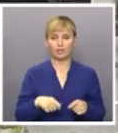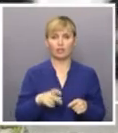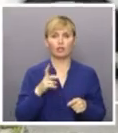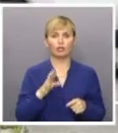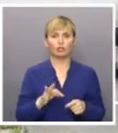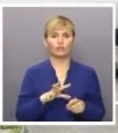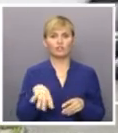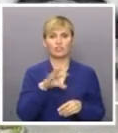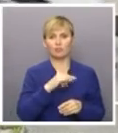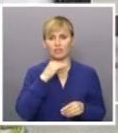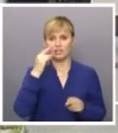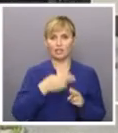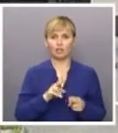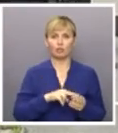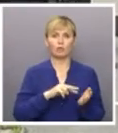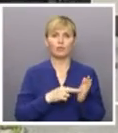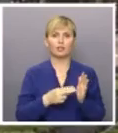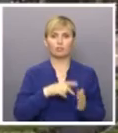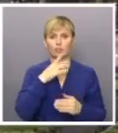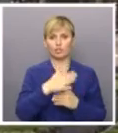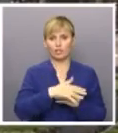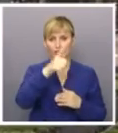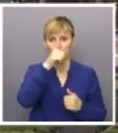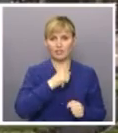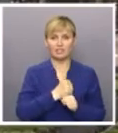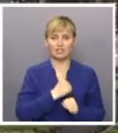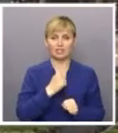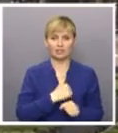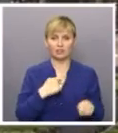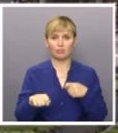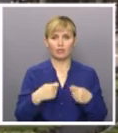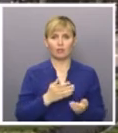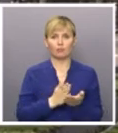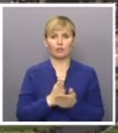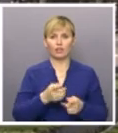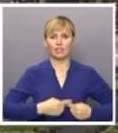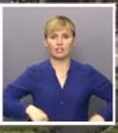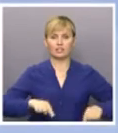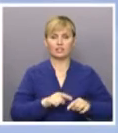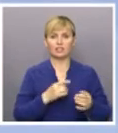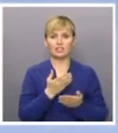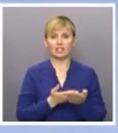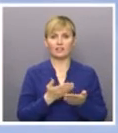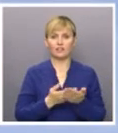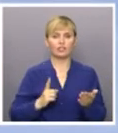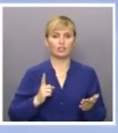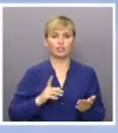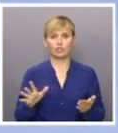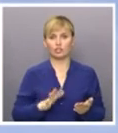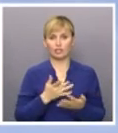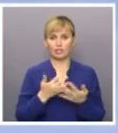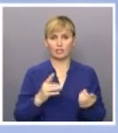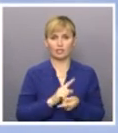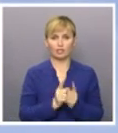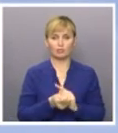тем казахстанцам, которые все же планируют в ближайшие месяцы сделки с недвижимостью, в профильной ассоциации советуют не ждать кардинальных изменений на рынке и